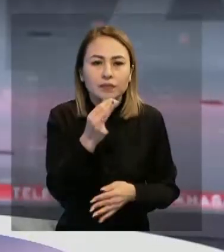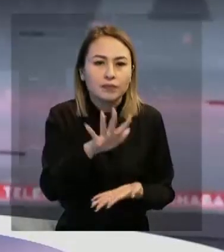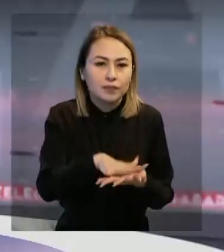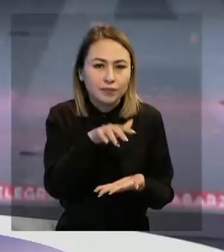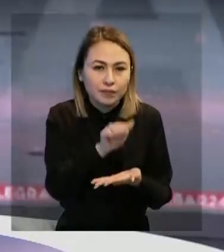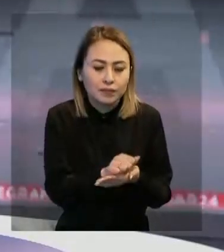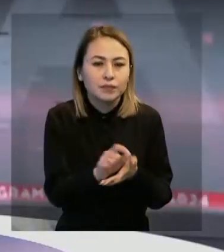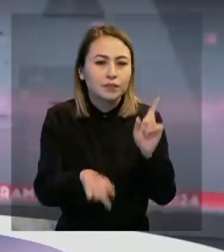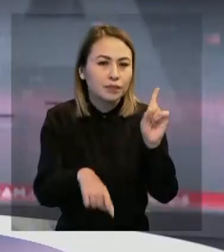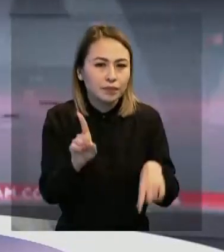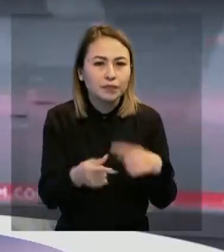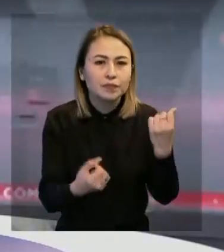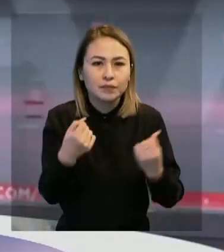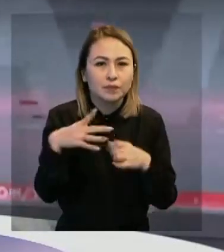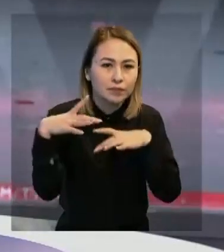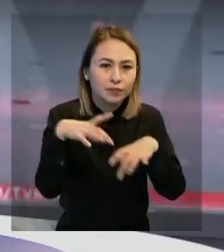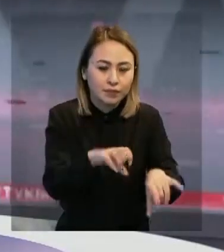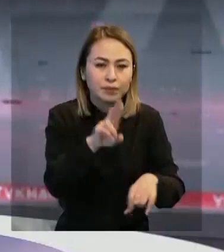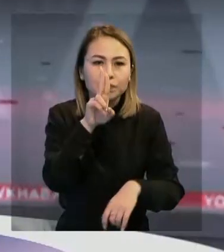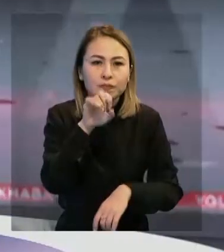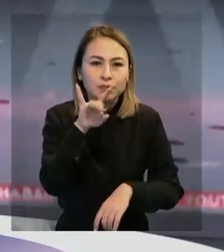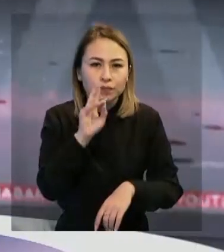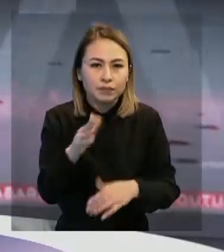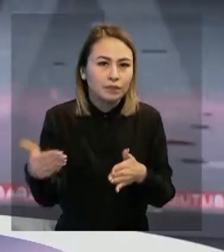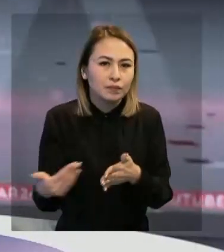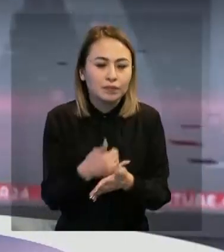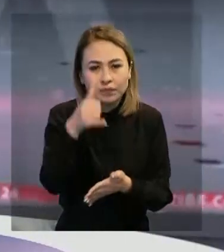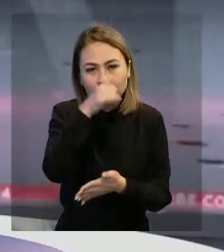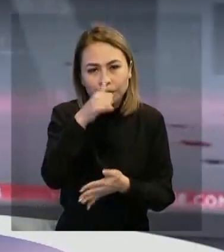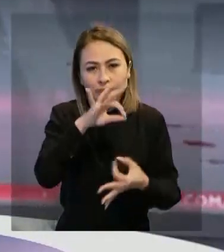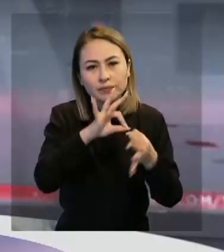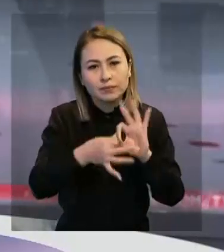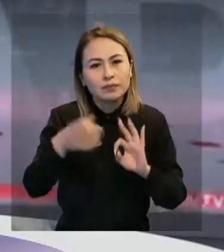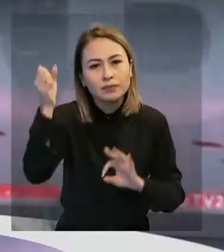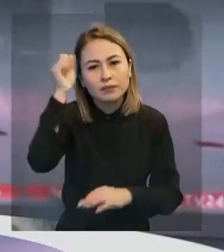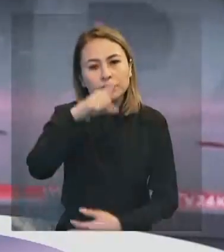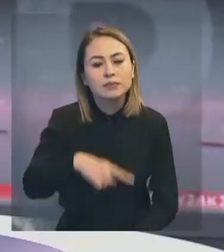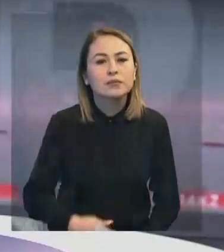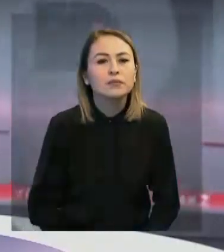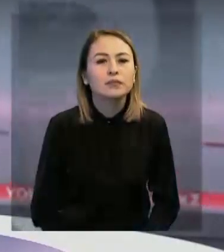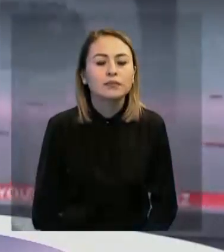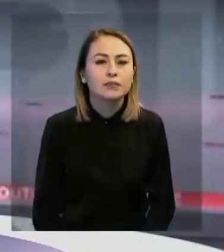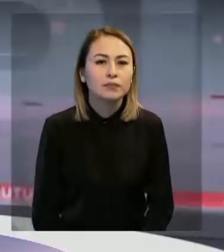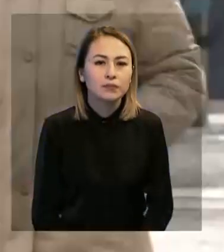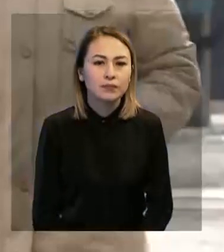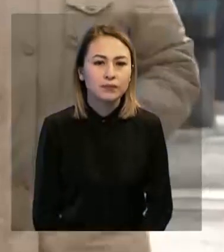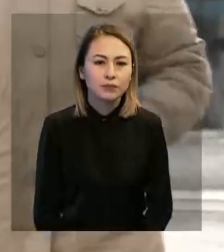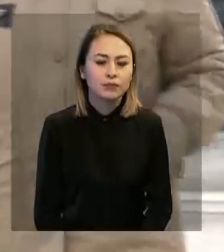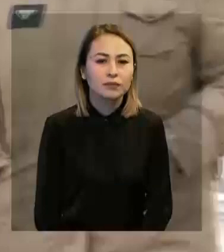санкция салдарынан кейбір шаруалар машина трактор паркын жаңарта алмай отыр. Самат Қайырденұлы әңгімелесін.